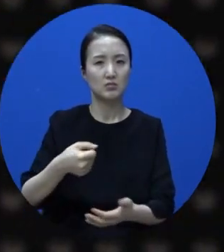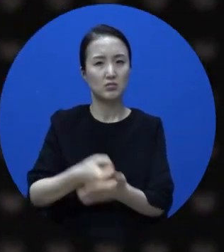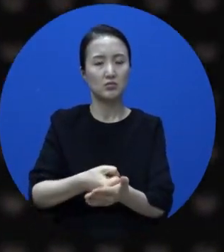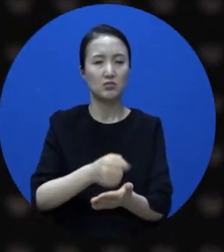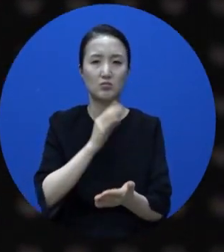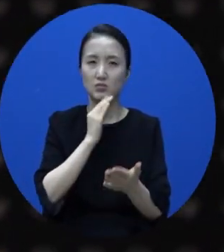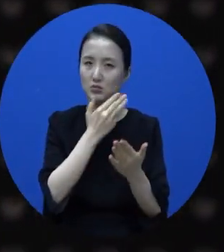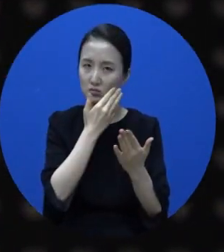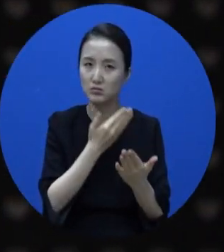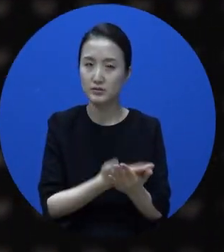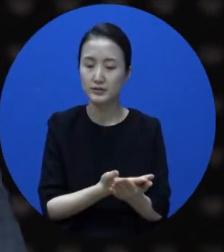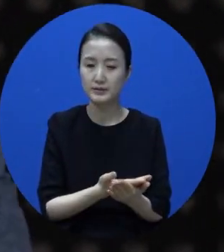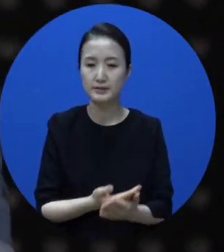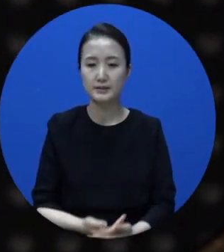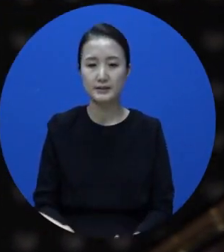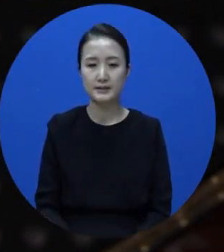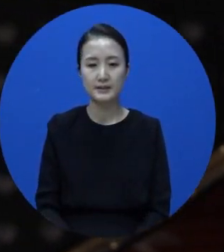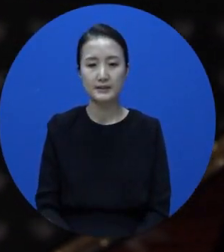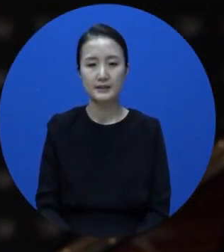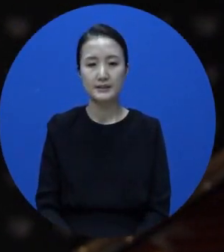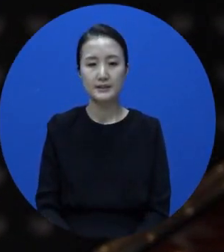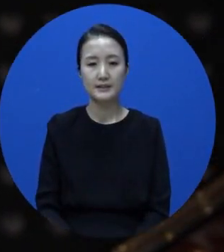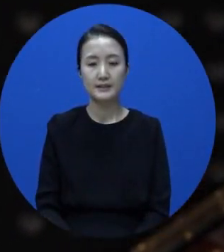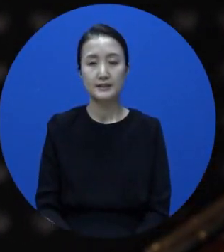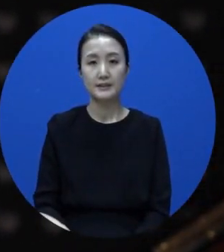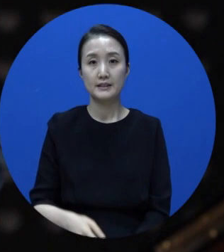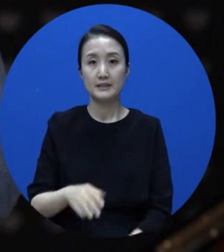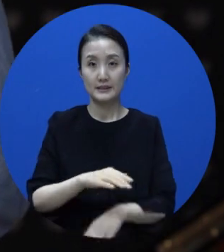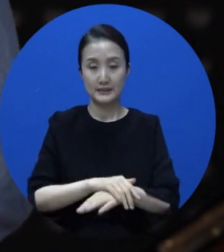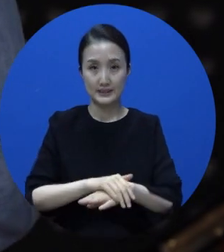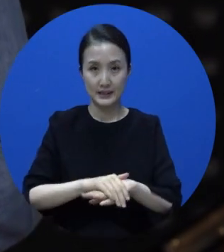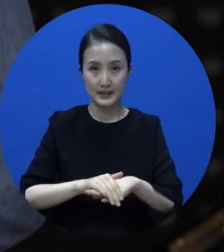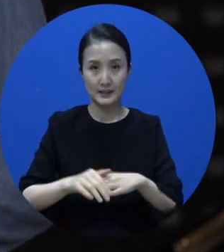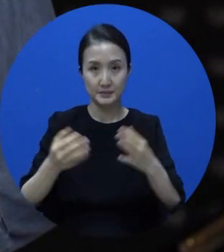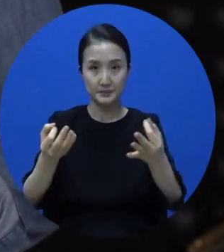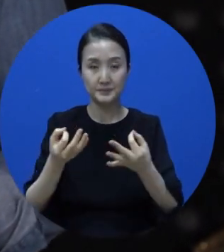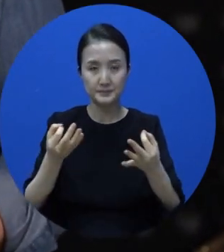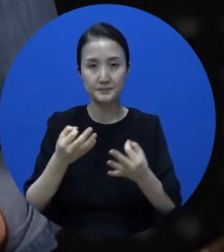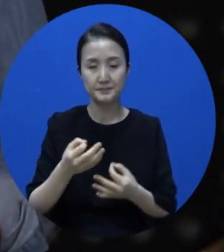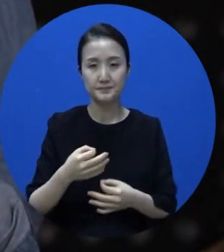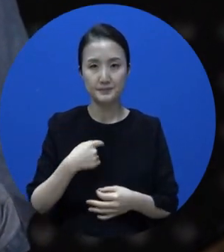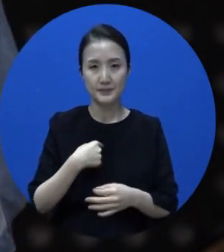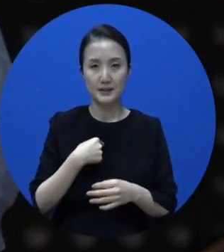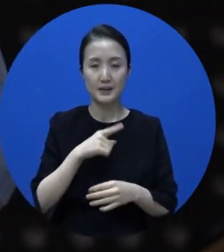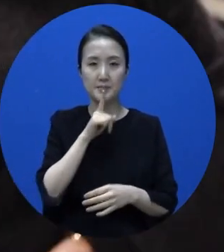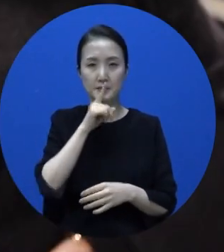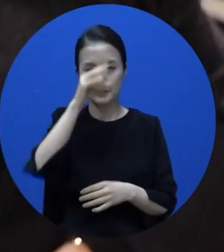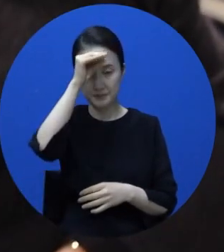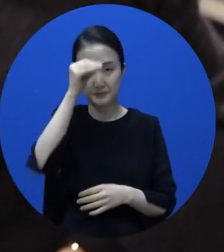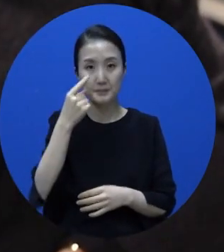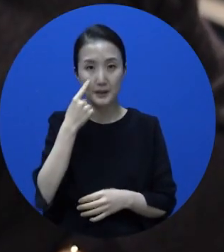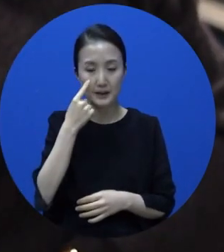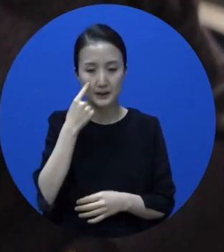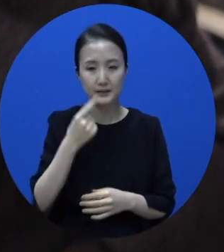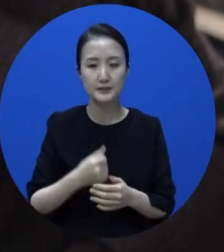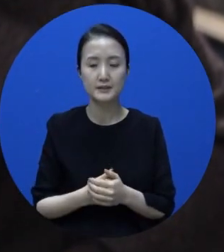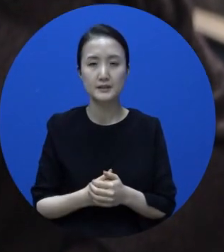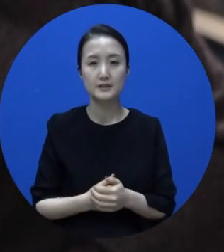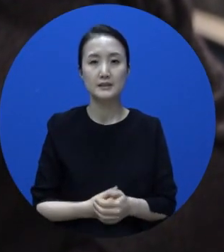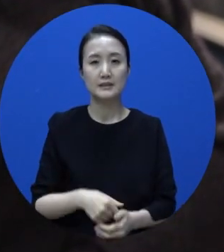금리의 정의를 잠깐 정리를 해 봐야 될 것 같아요 뭐 따라해 봐 주세요 금리 란 도 4에 같이